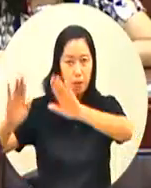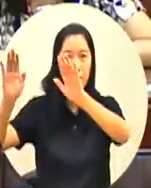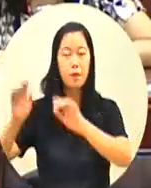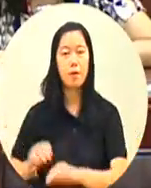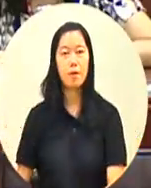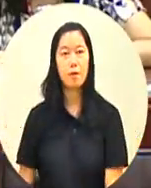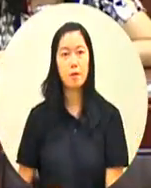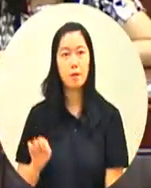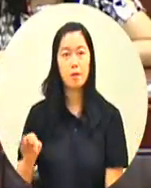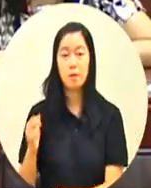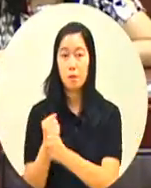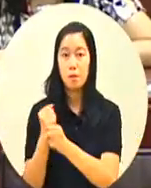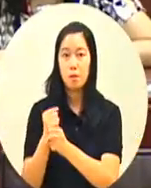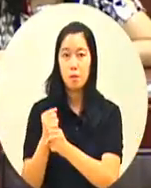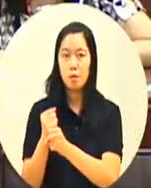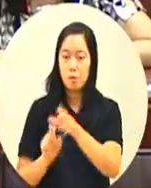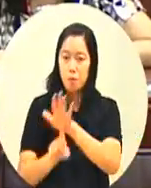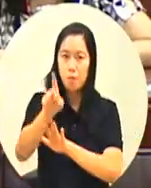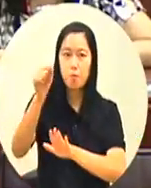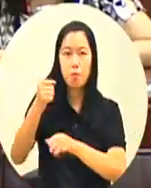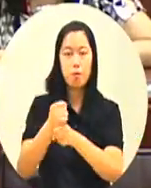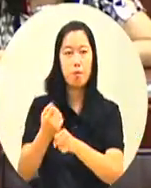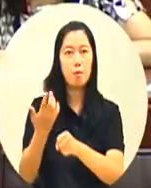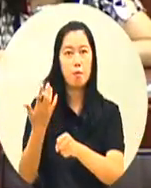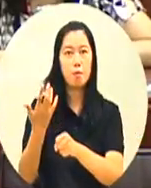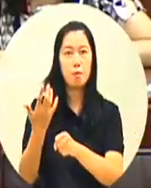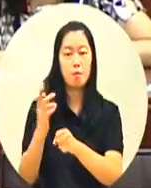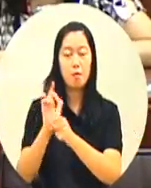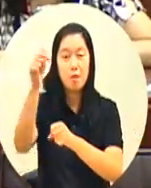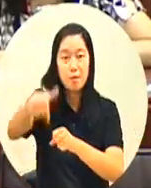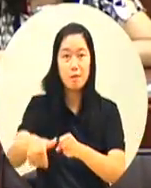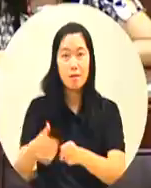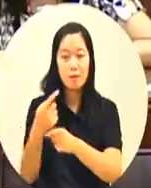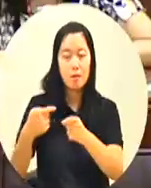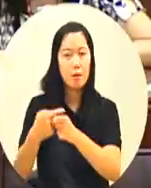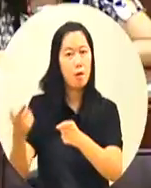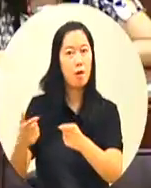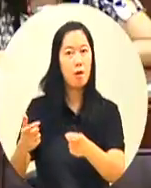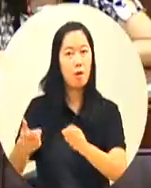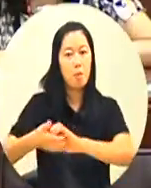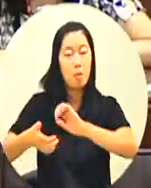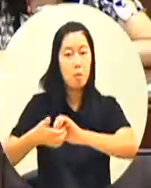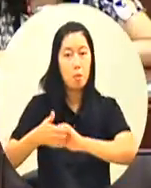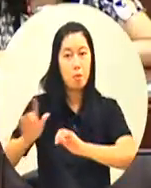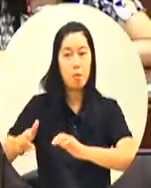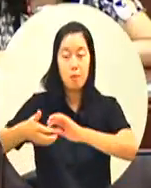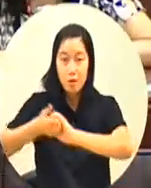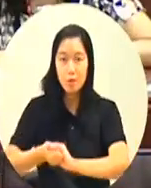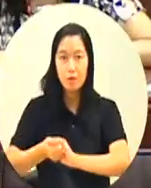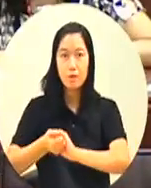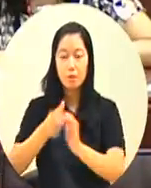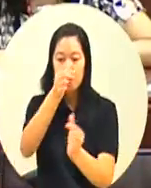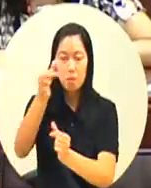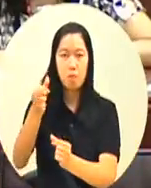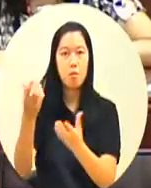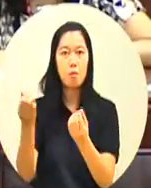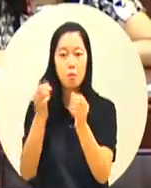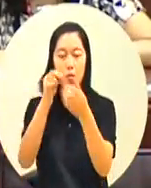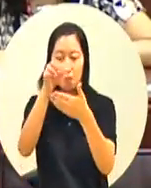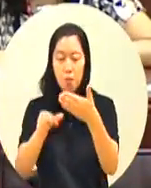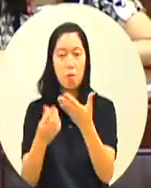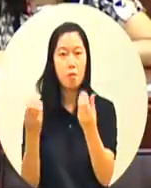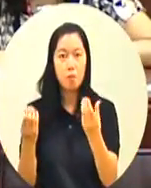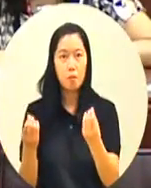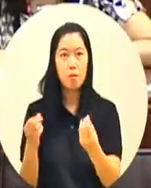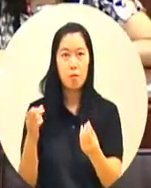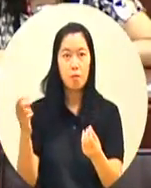现在最领先的厂商到了下一个年度就不见得是，所以并没有定一个标准的做法，反正就是一定要能够